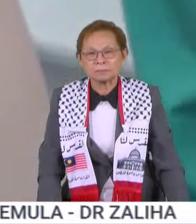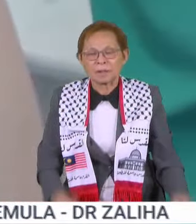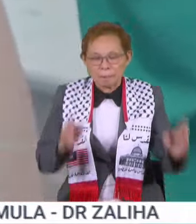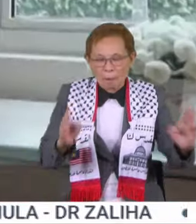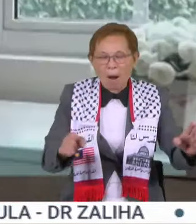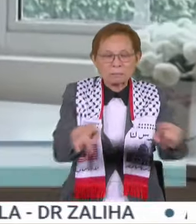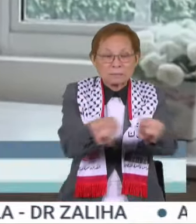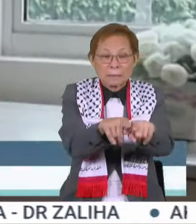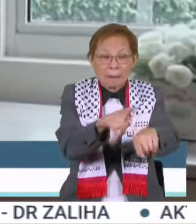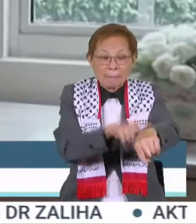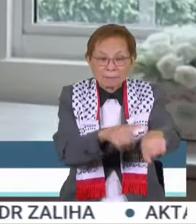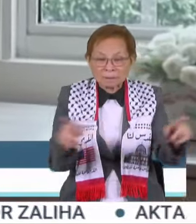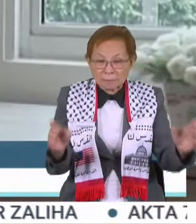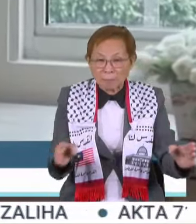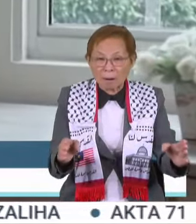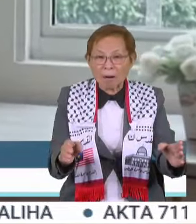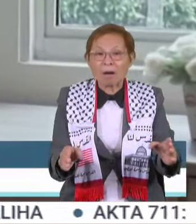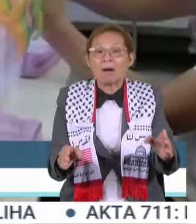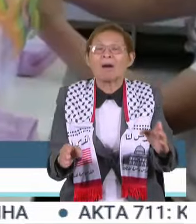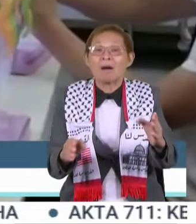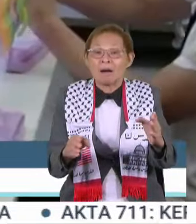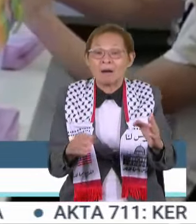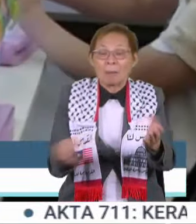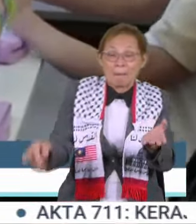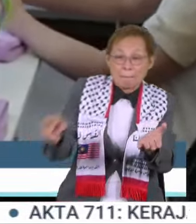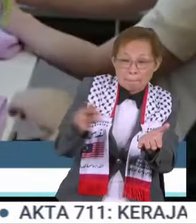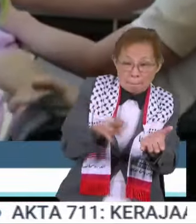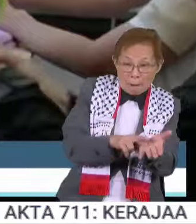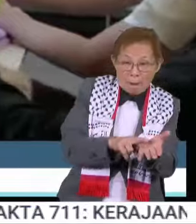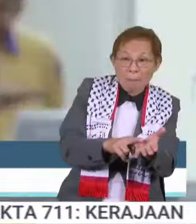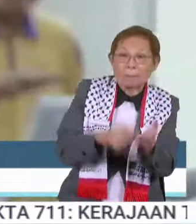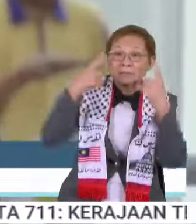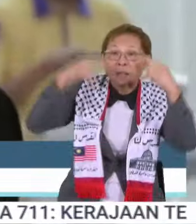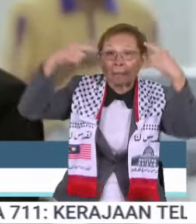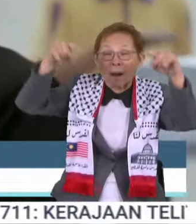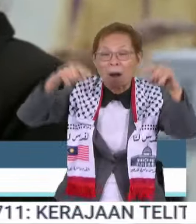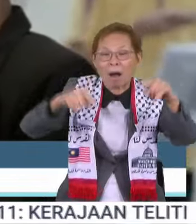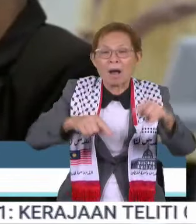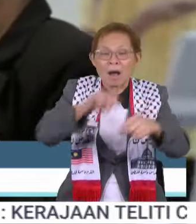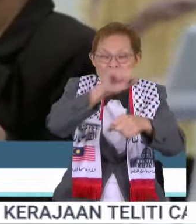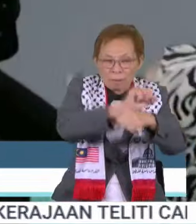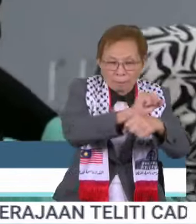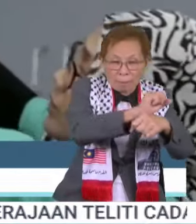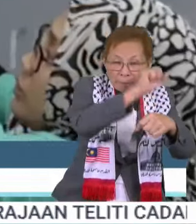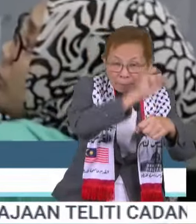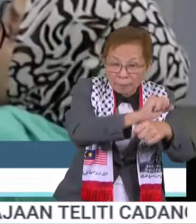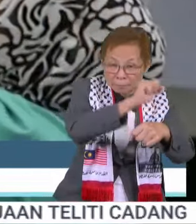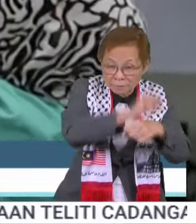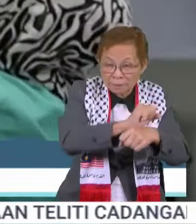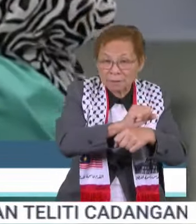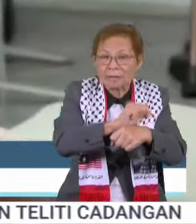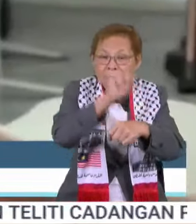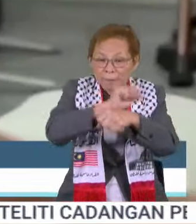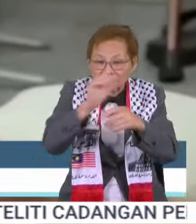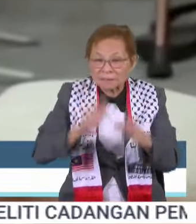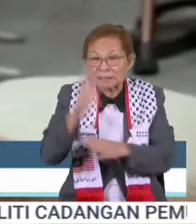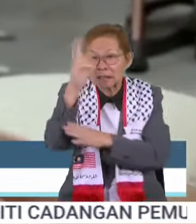Dalam tempoh sama, statistik pencapaian dasar itu merekodkan tren peningkatan pengisian jawatan penjawat awam OKU.